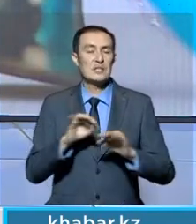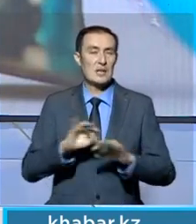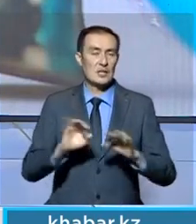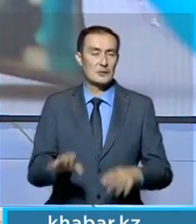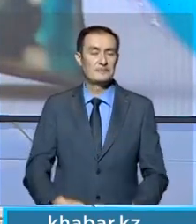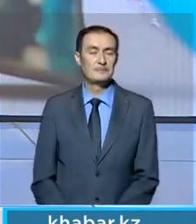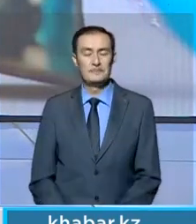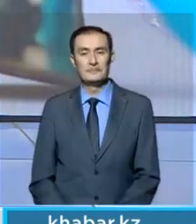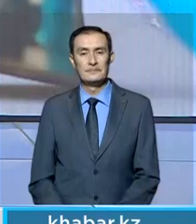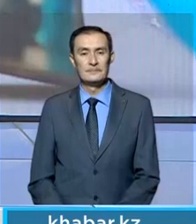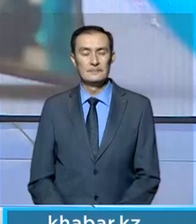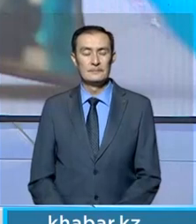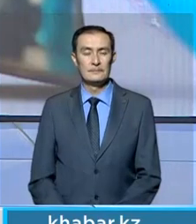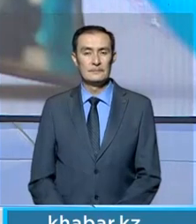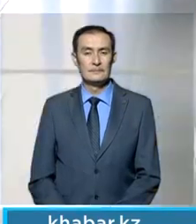Аслан Абуталипов.